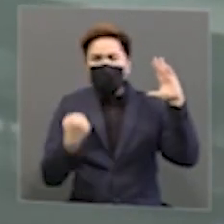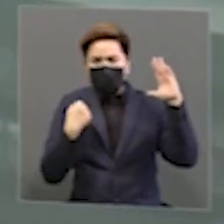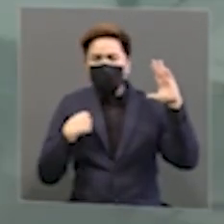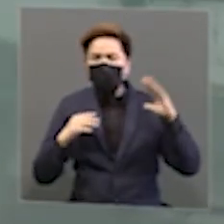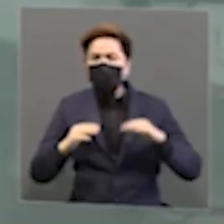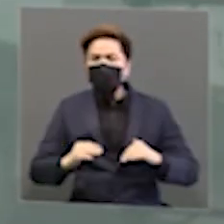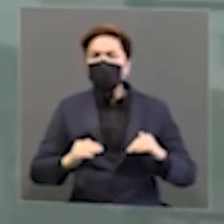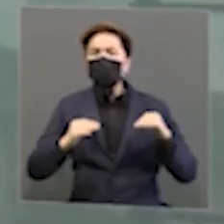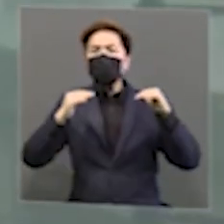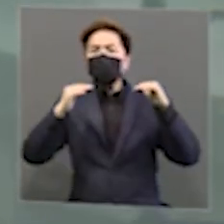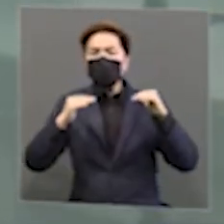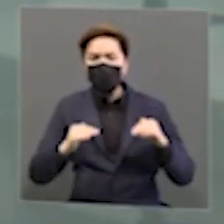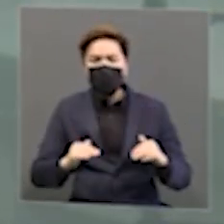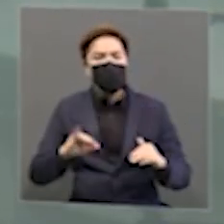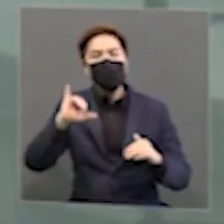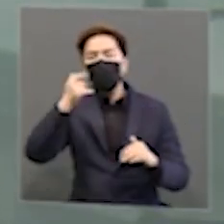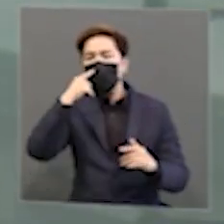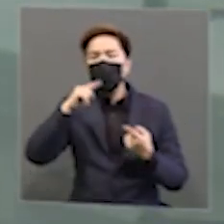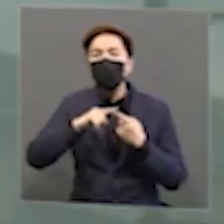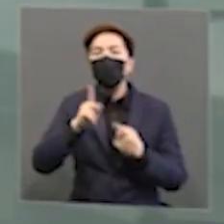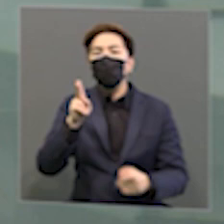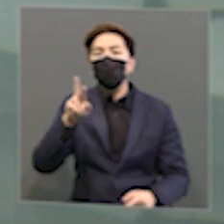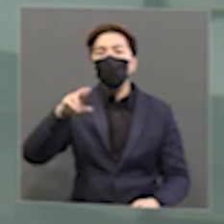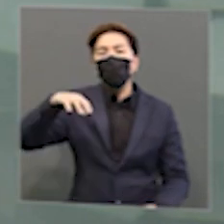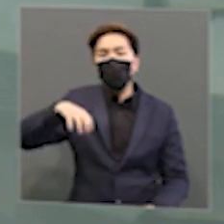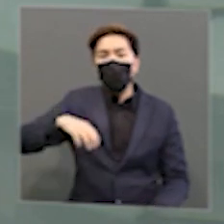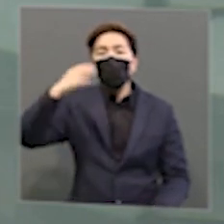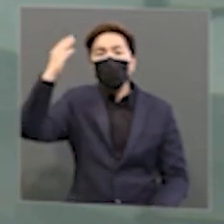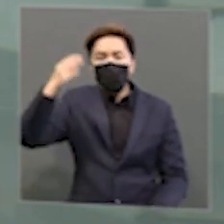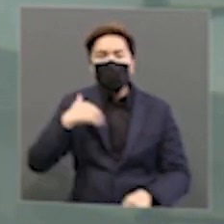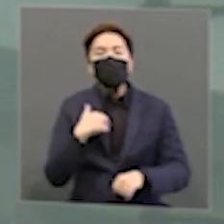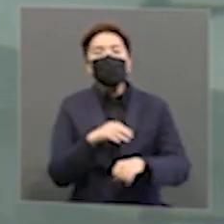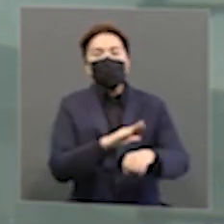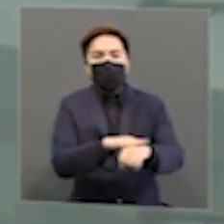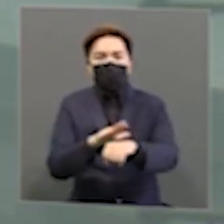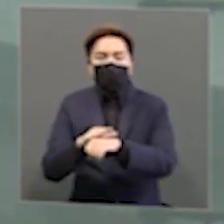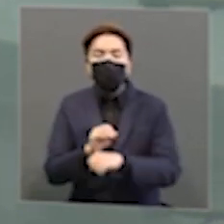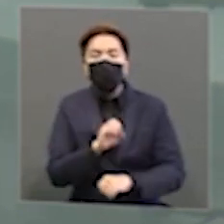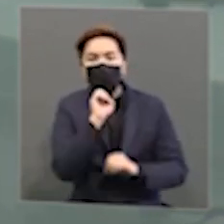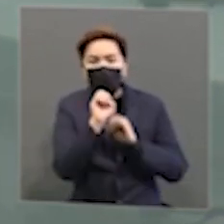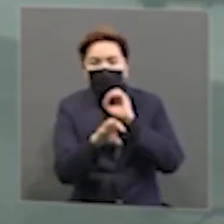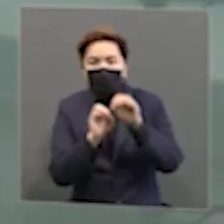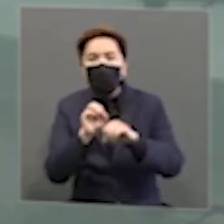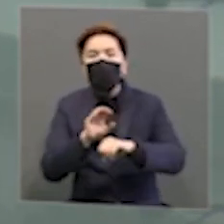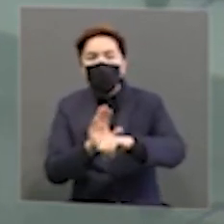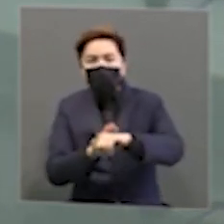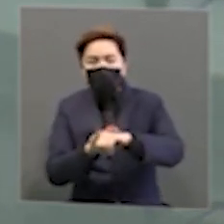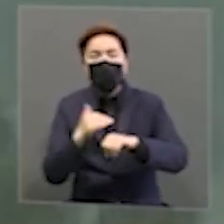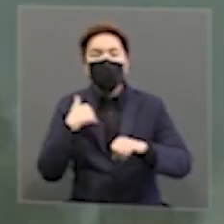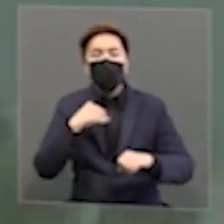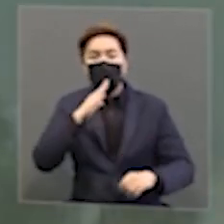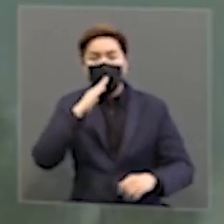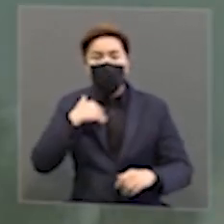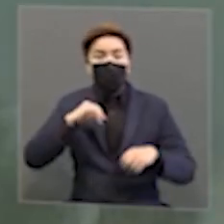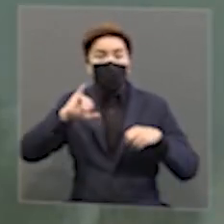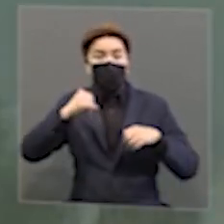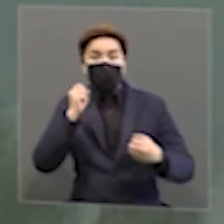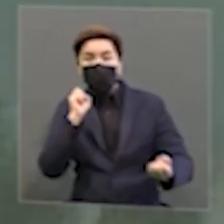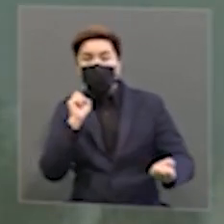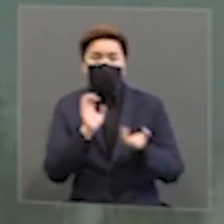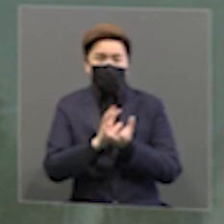คือ 17:00นถึง 20:0030นขอย้ำอีกทีนะครับ